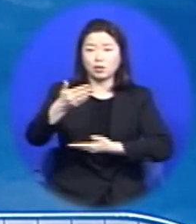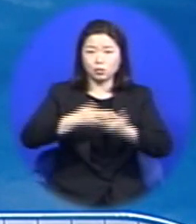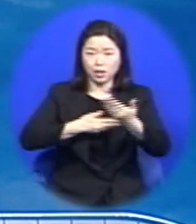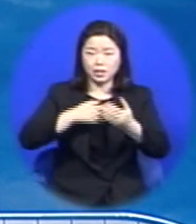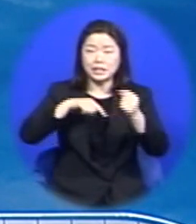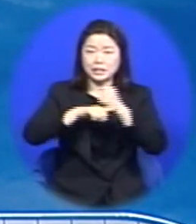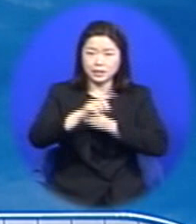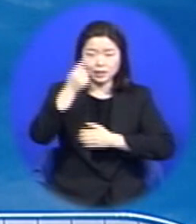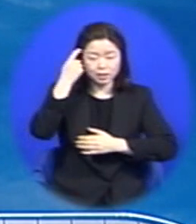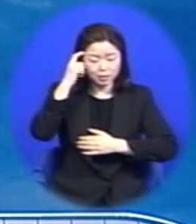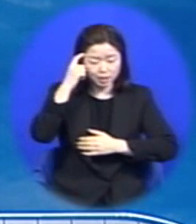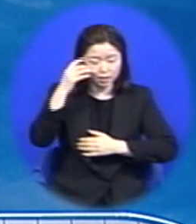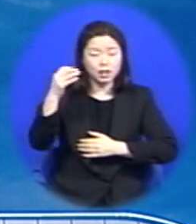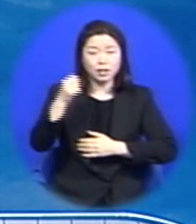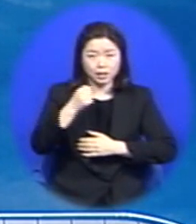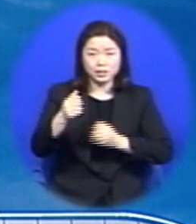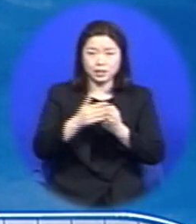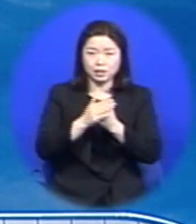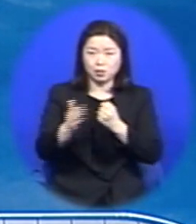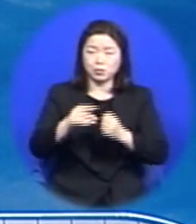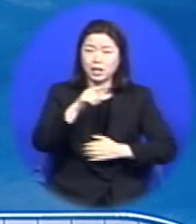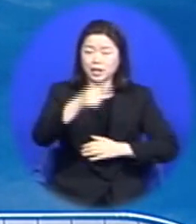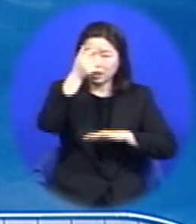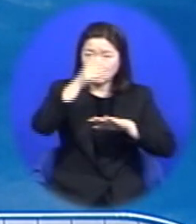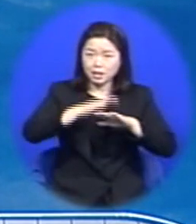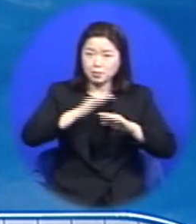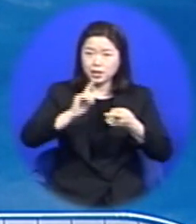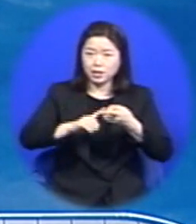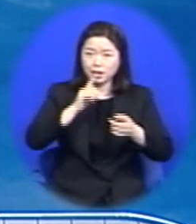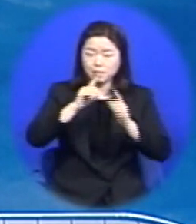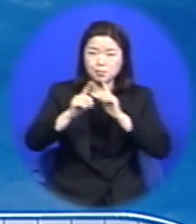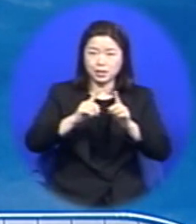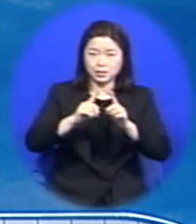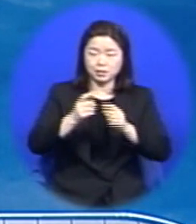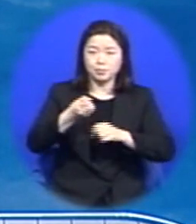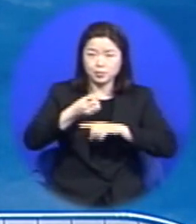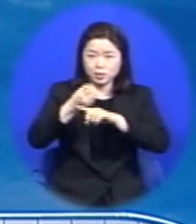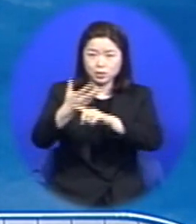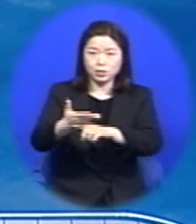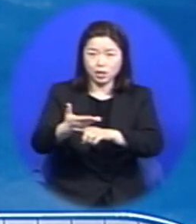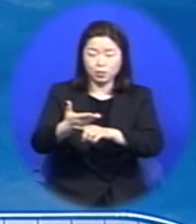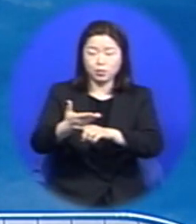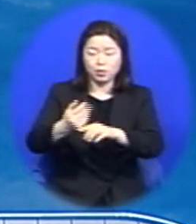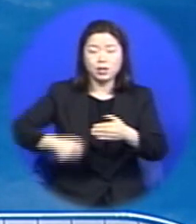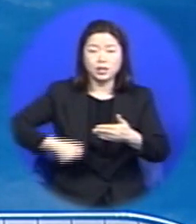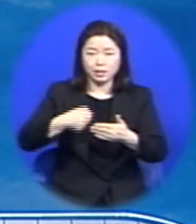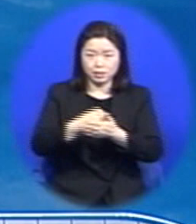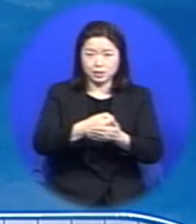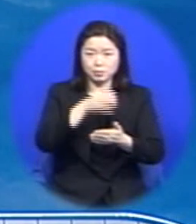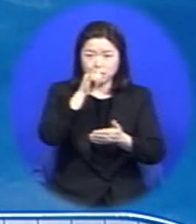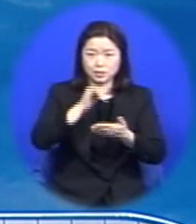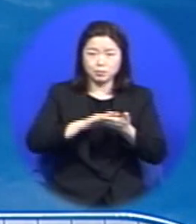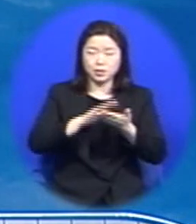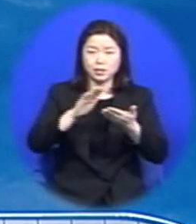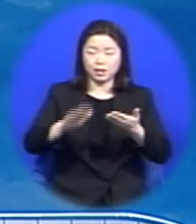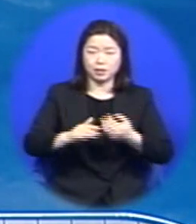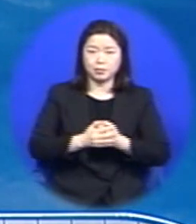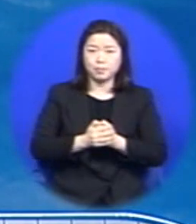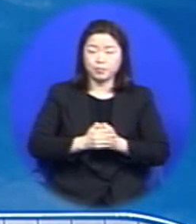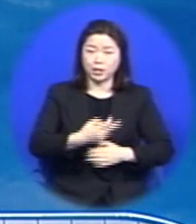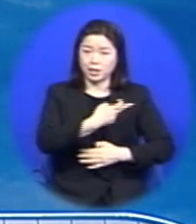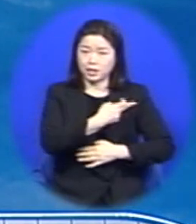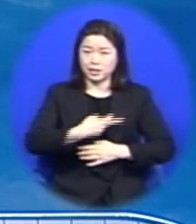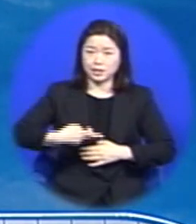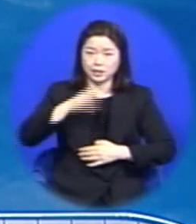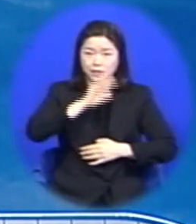있다고 판단이 되어서 이 예배에 대한 말씀을 전하려고 결심을 했습니다.